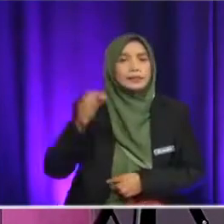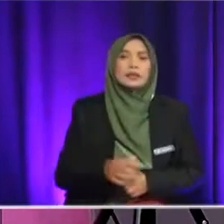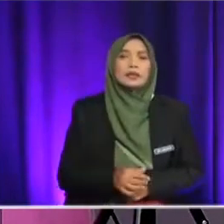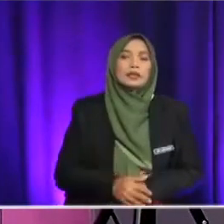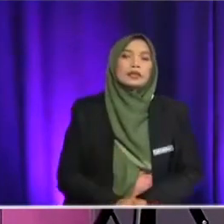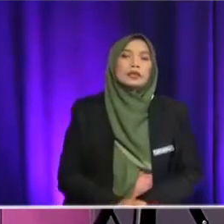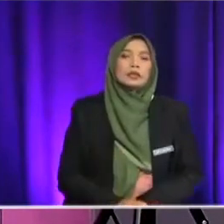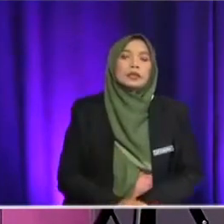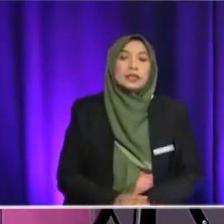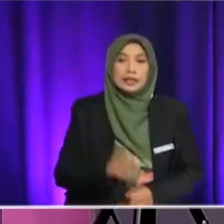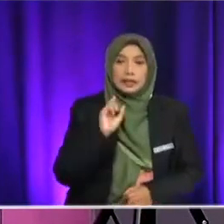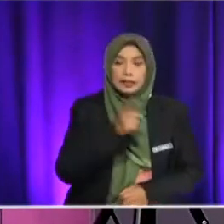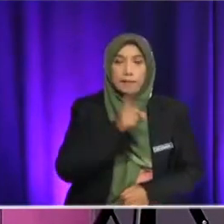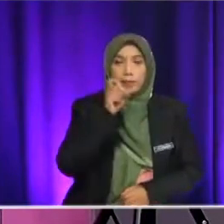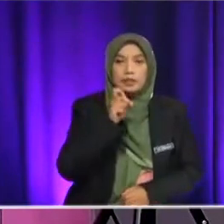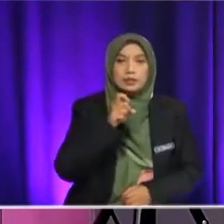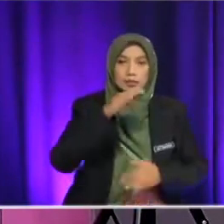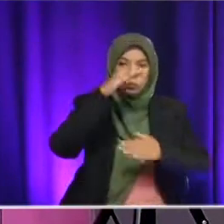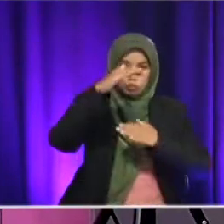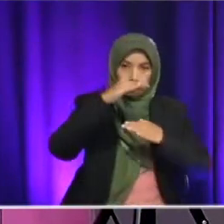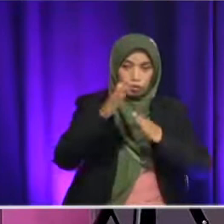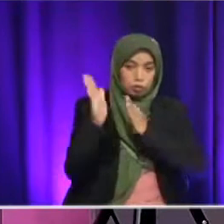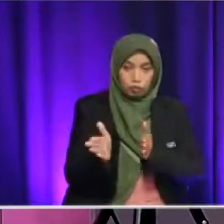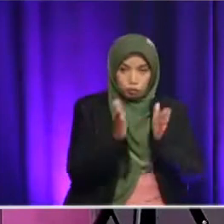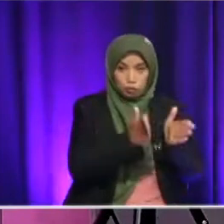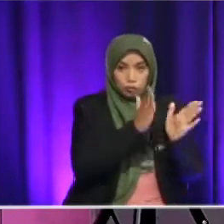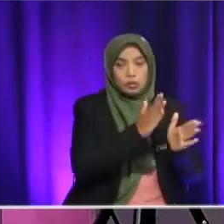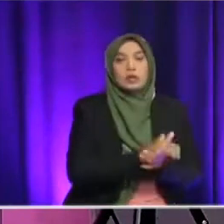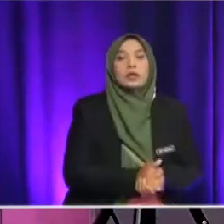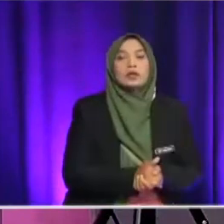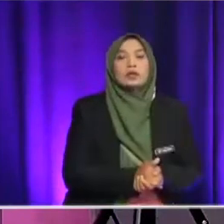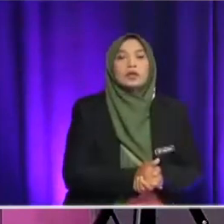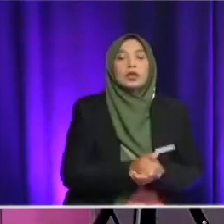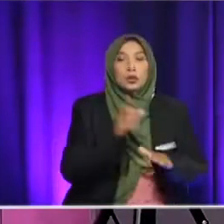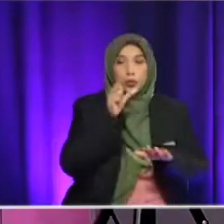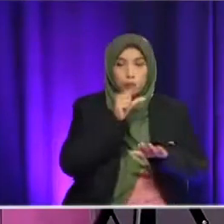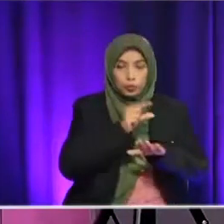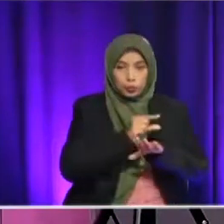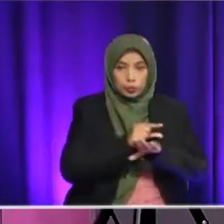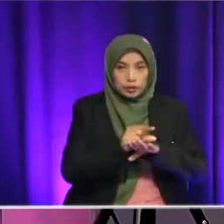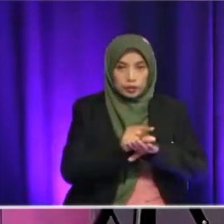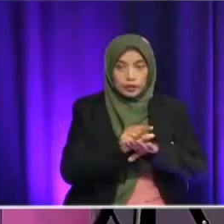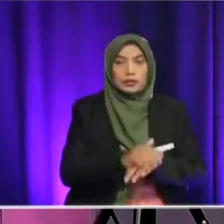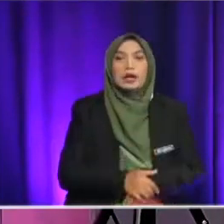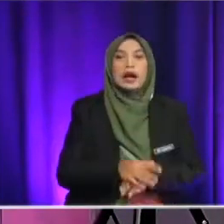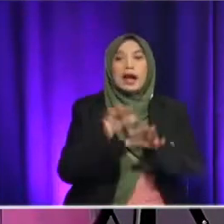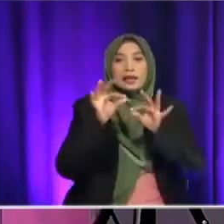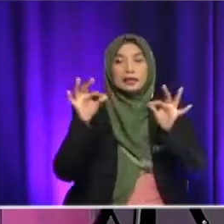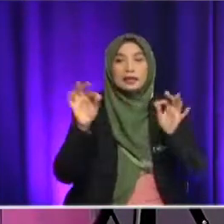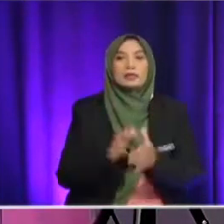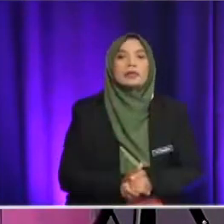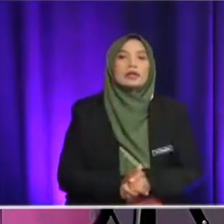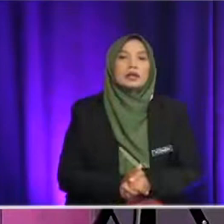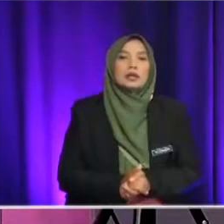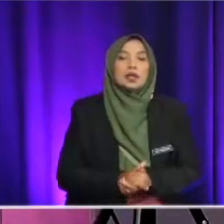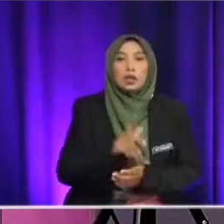haruslah rangka isi karangan kamu. Macam mana nak rangka? Iaitu menggunakan ayat topik, ayat hurai, ayat